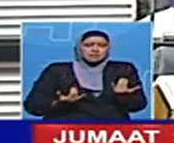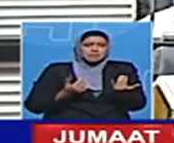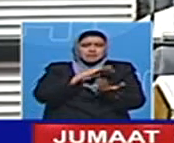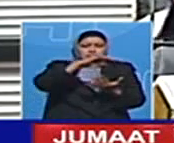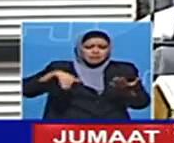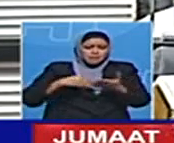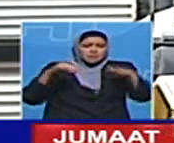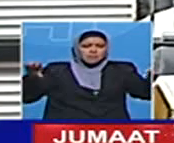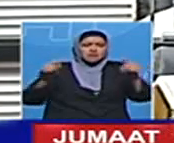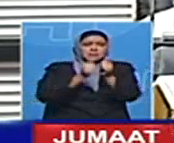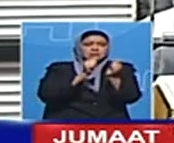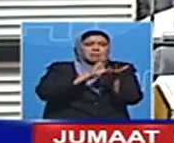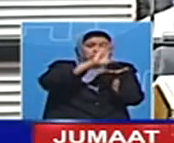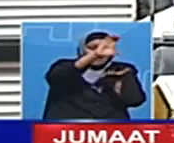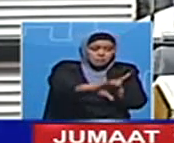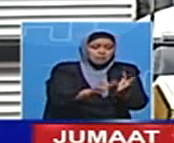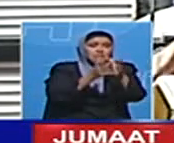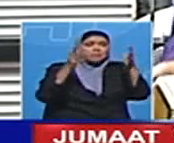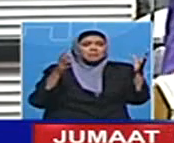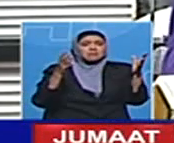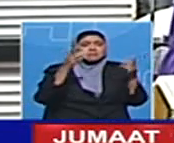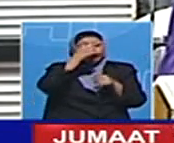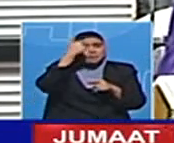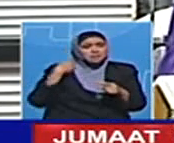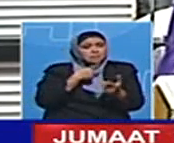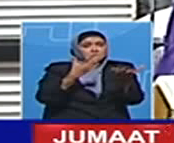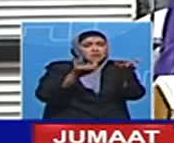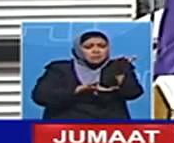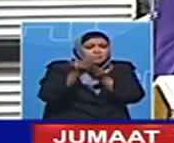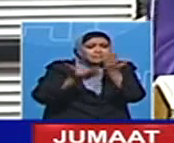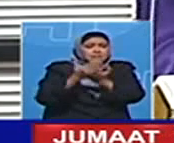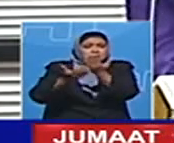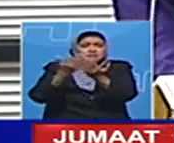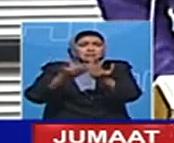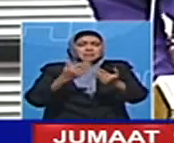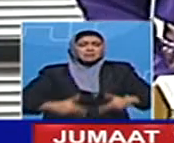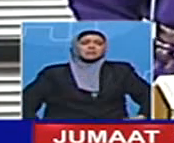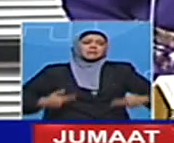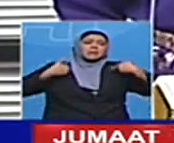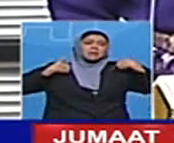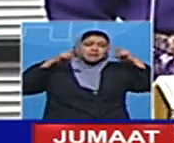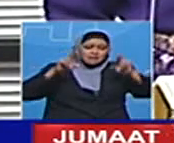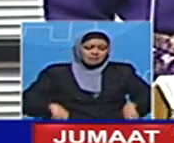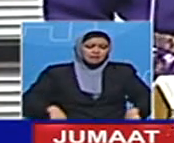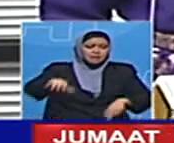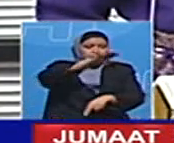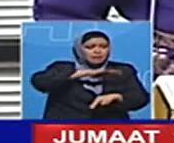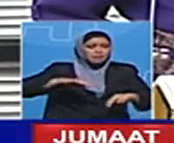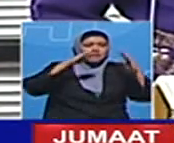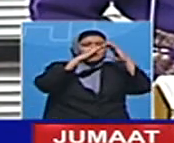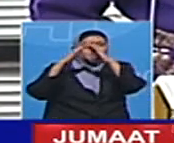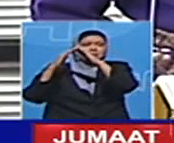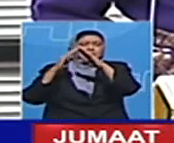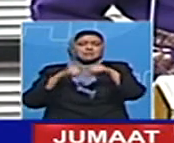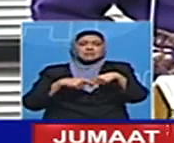dilaksanakan dengan peruntukan yang besar kerana kita mahu memudahkan kehidupan rakyat di kawasan dan Bandar Izinkan saya memberi sedikit